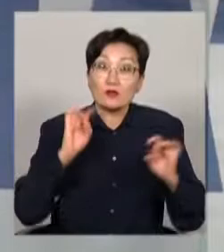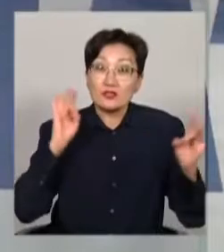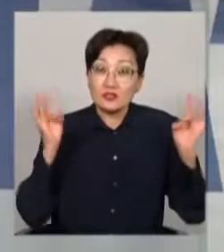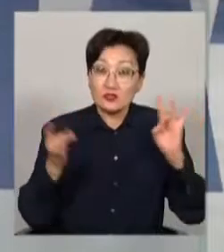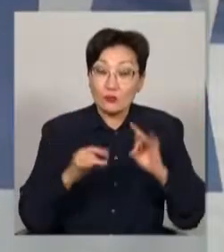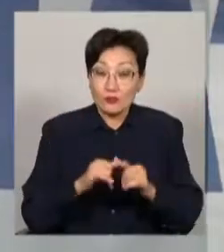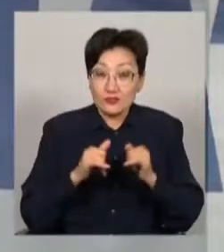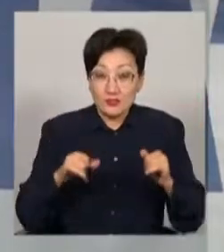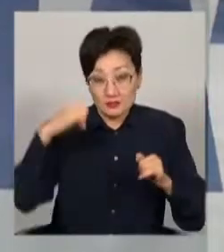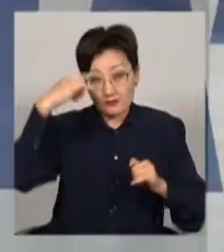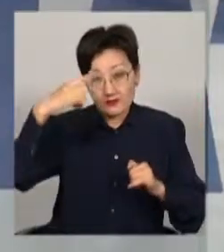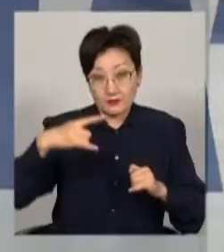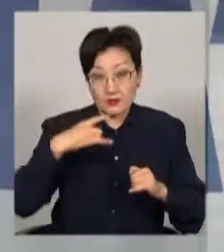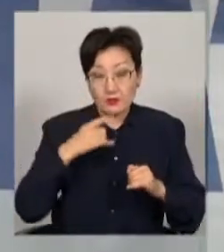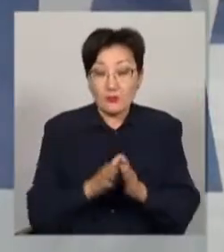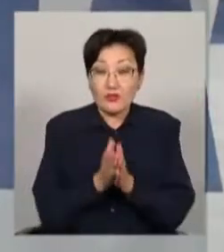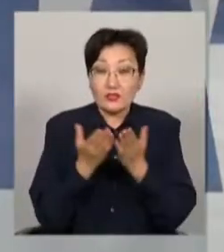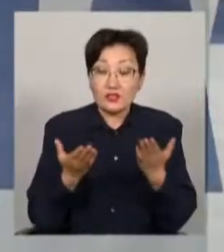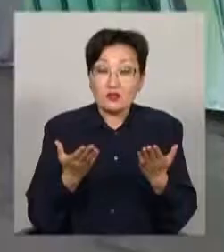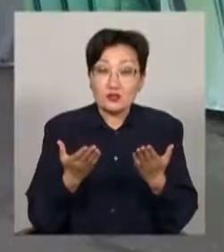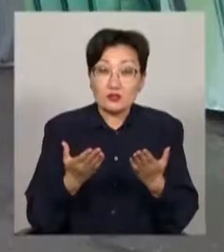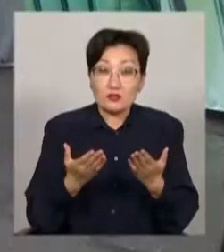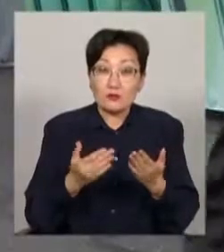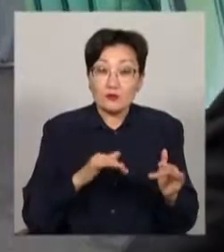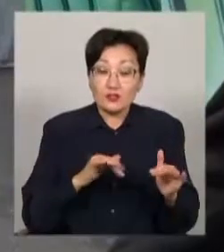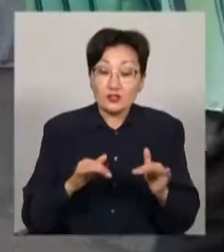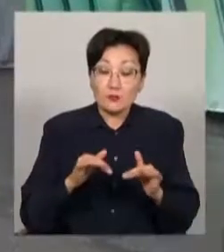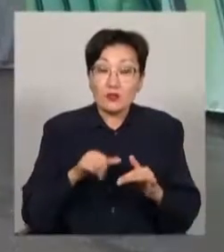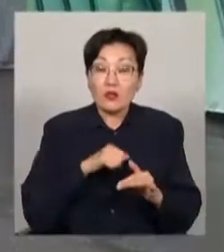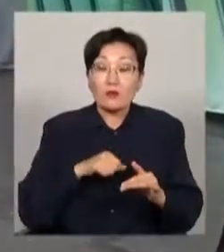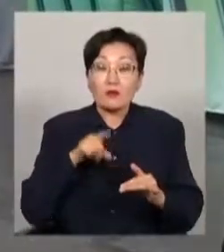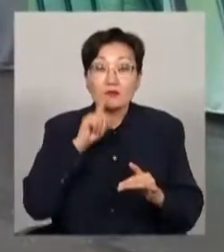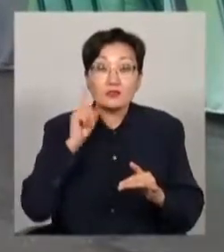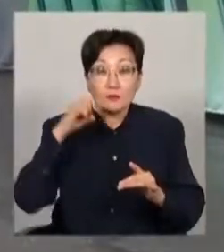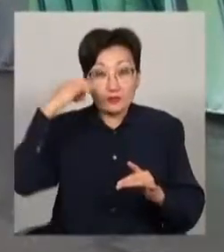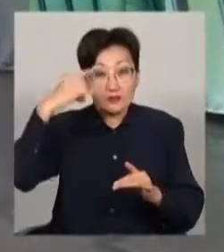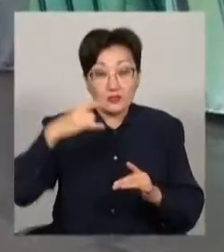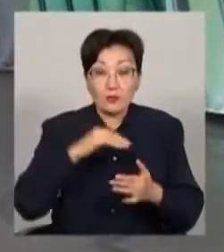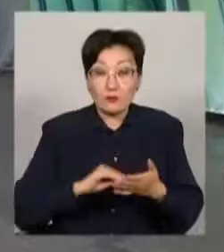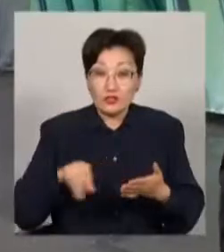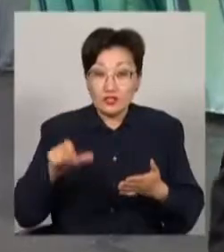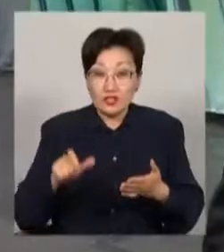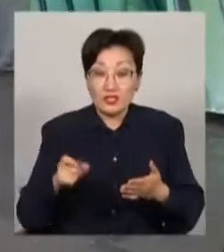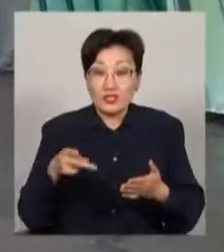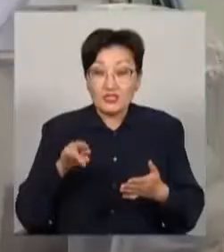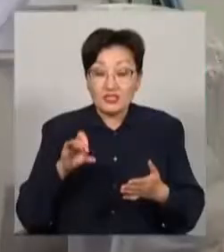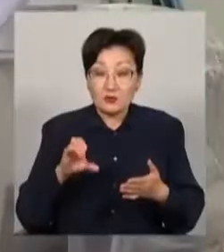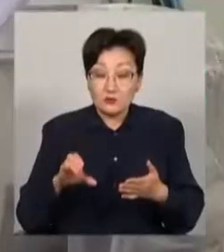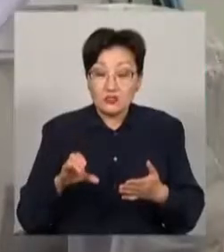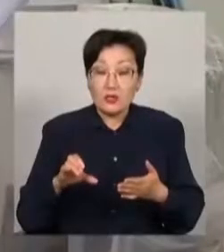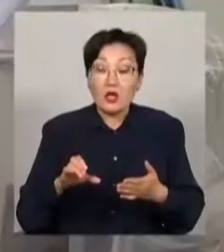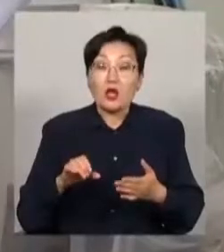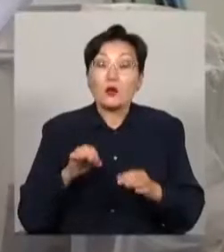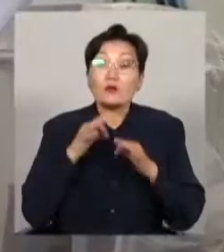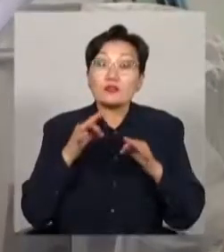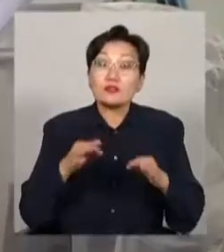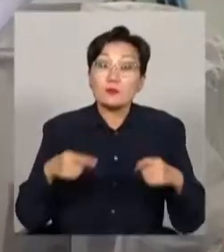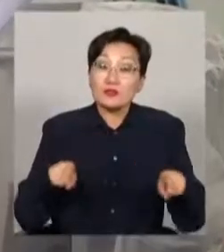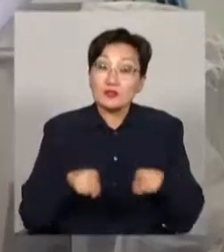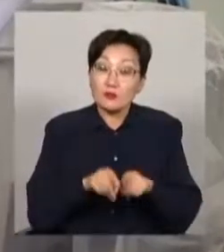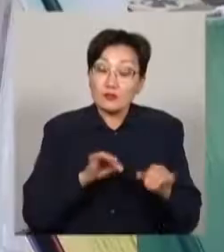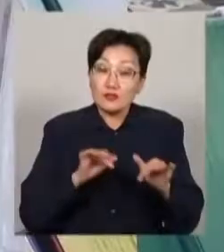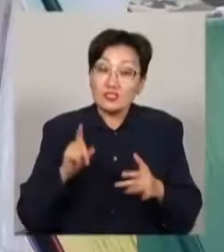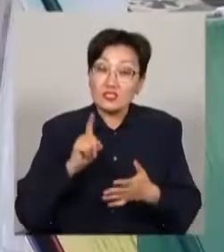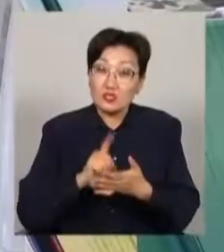и развитию казахстанской книжной индустрии. Один из самых молодых казахстанских писателей Ильяс Юсупжанов отмечает, что подобные